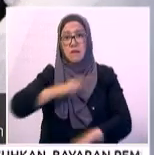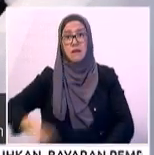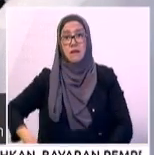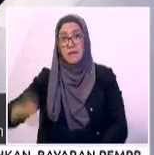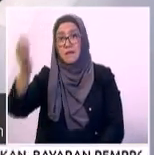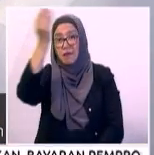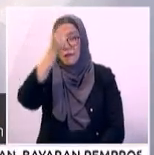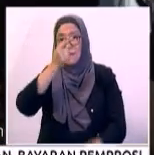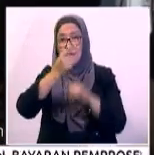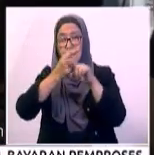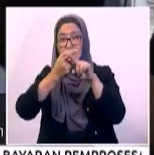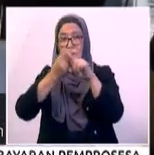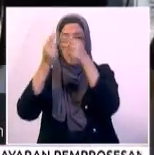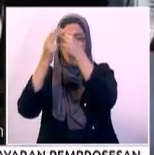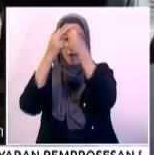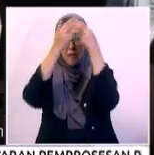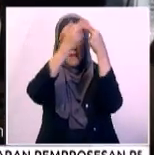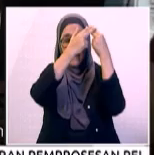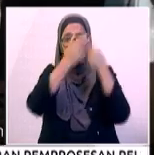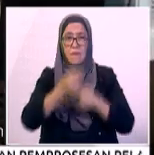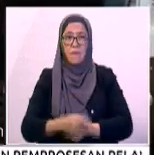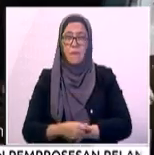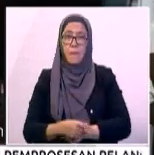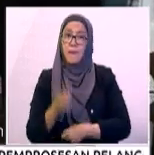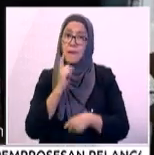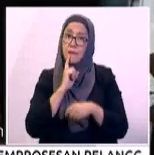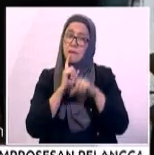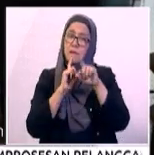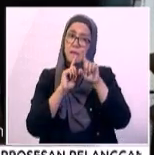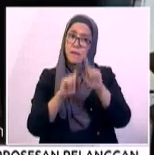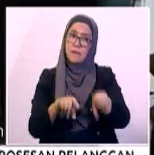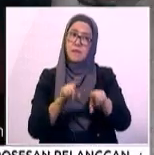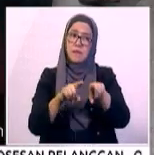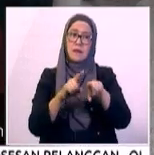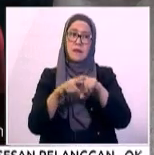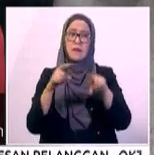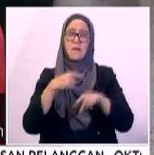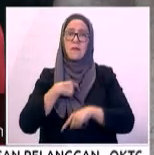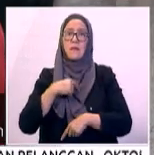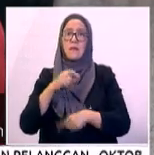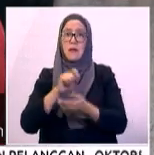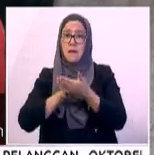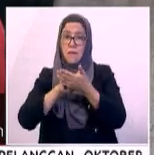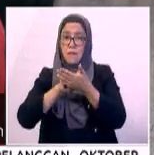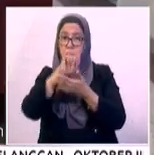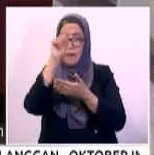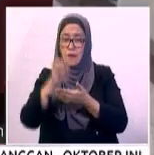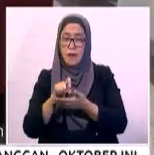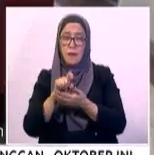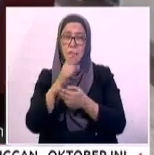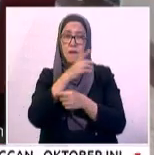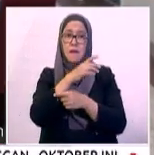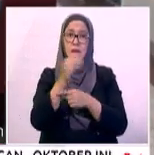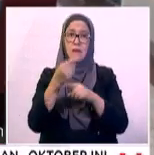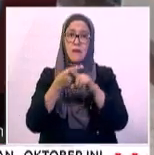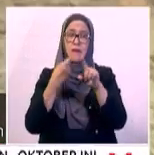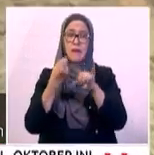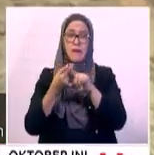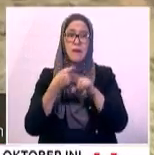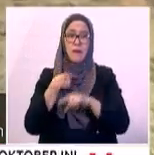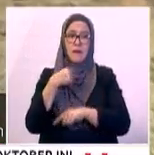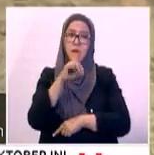menjawab pertanyaan Senator Datuk Rahimah Mahamad dalam pertanyaan bagi jawab lisan Dewan Negara di Parlimen. Selain itu, bagi